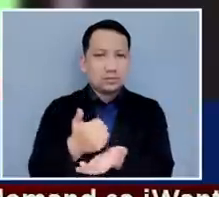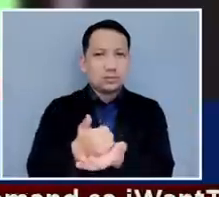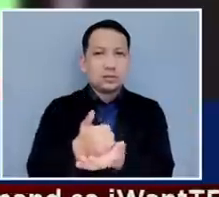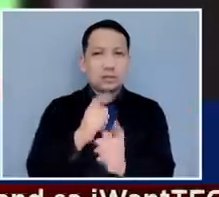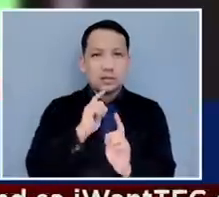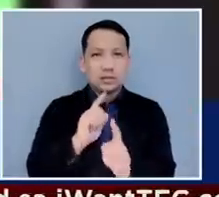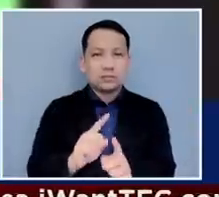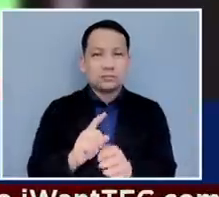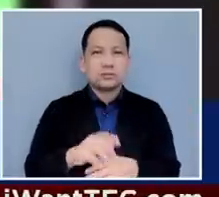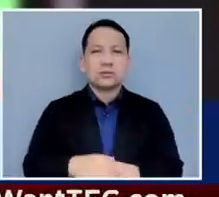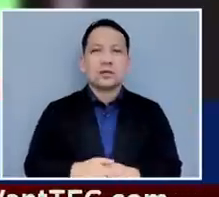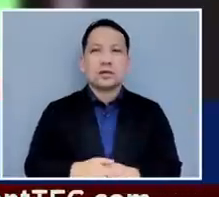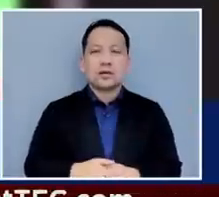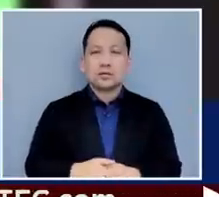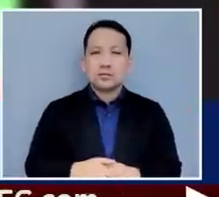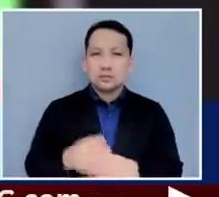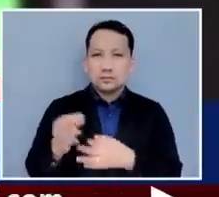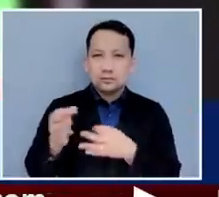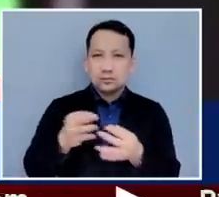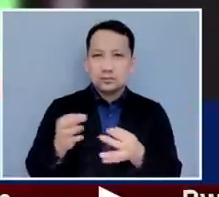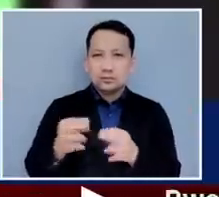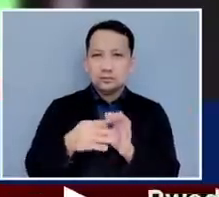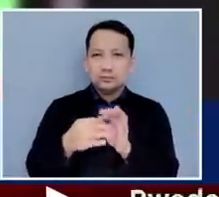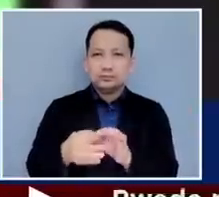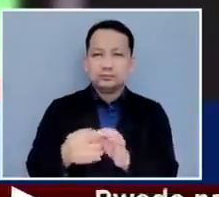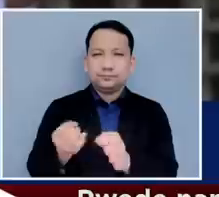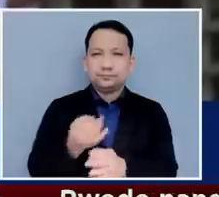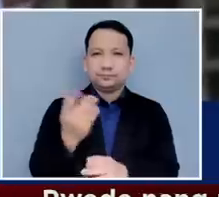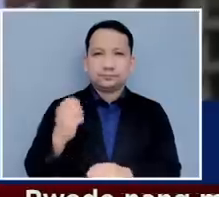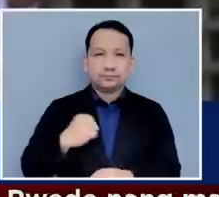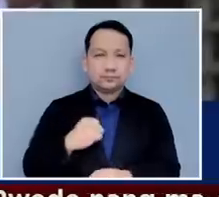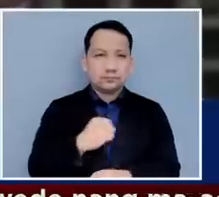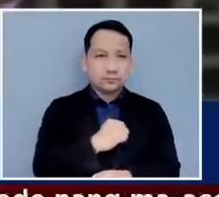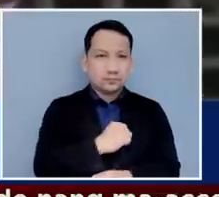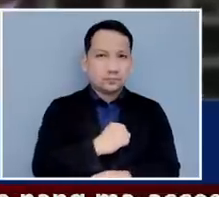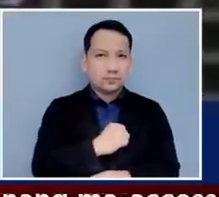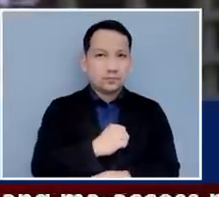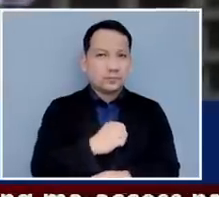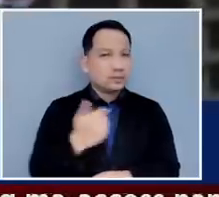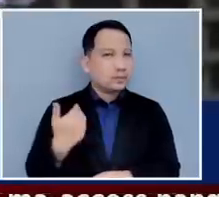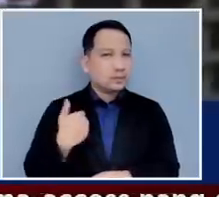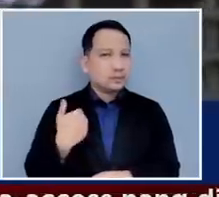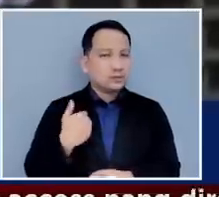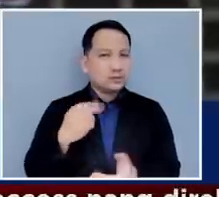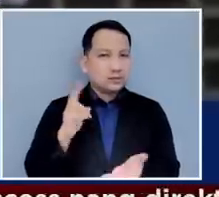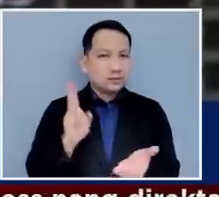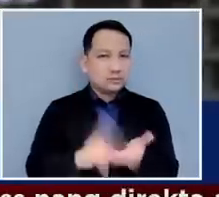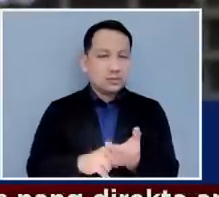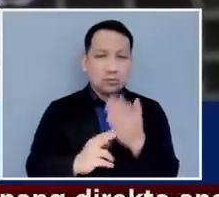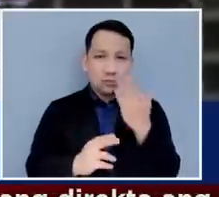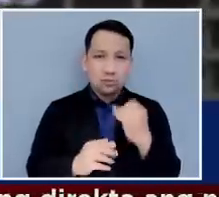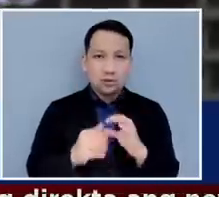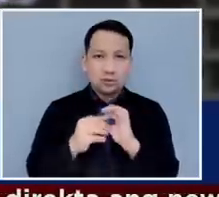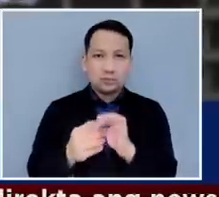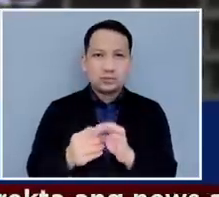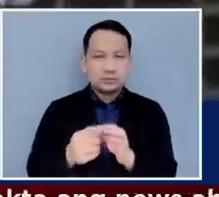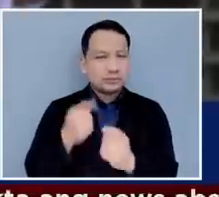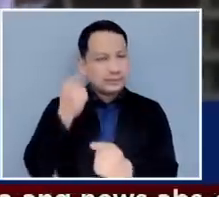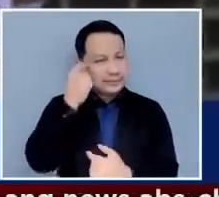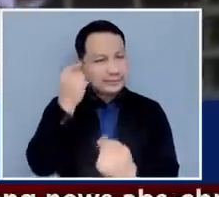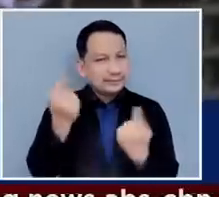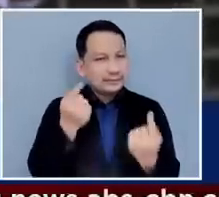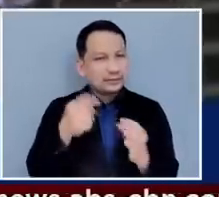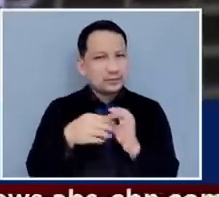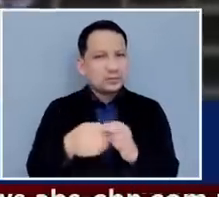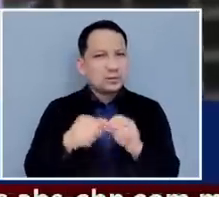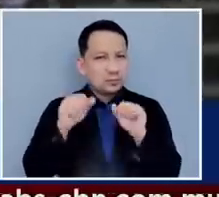report. Paliwanag ni Gatchalian, may ilang senador na hindi pa pumipirma dahil kinukon considera nila ang